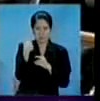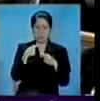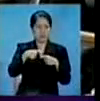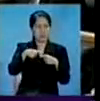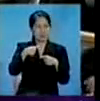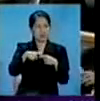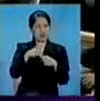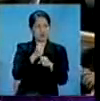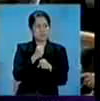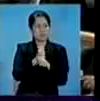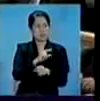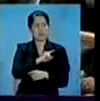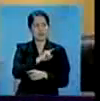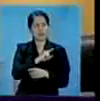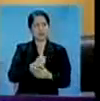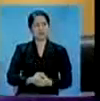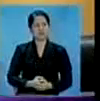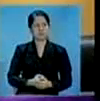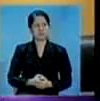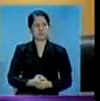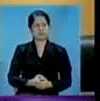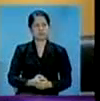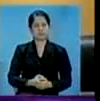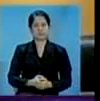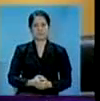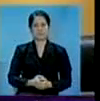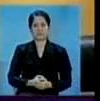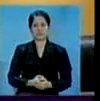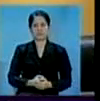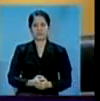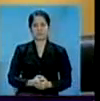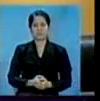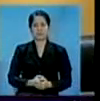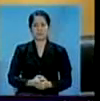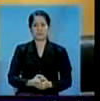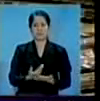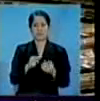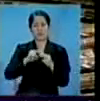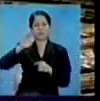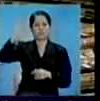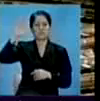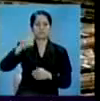หน้าที ่ท่านรองนายก ต่างจังหวัดนั้น ท่านรองนายกครับท่านวิทยาประท้วง